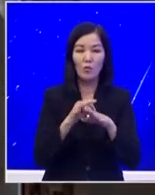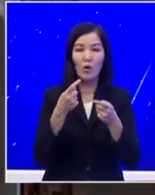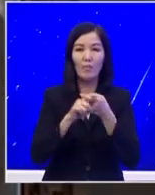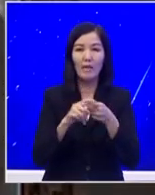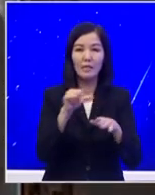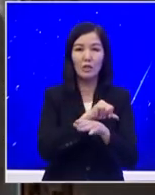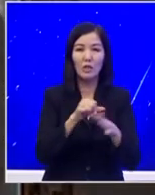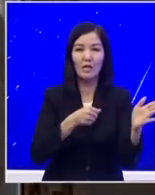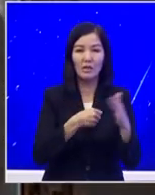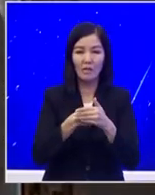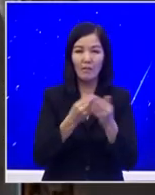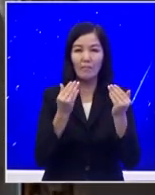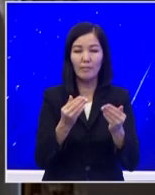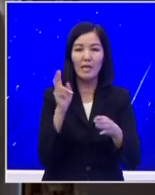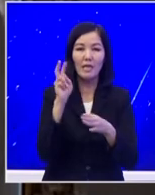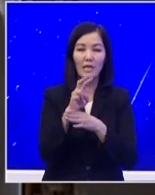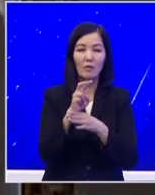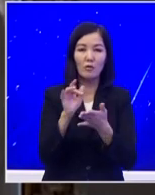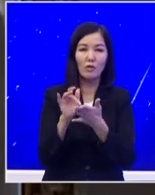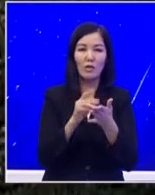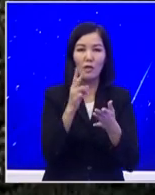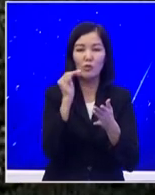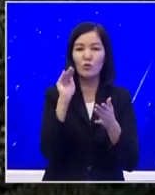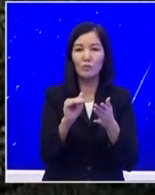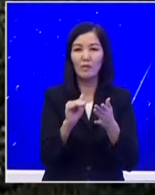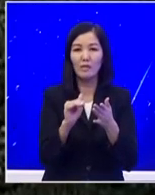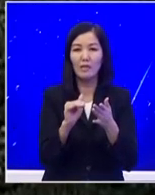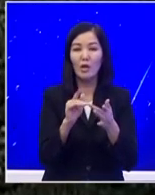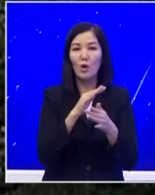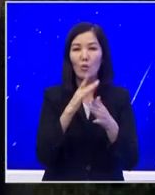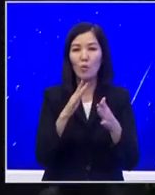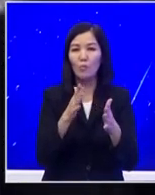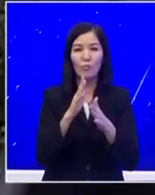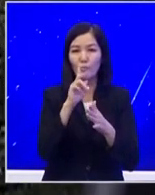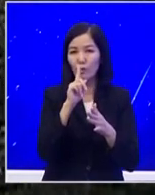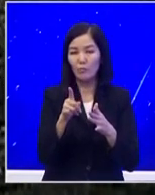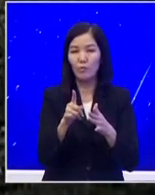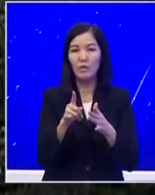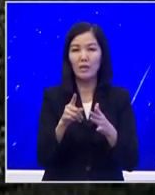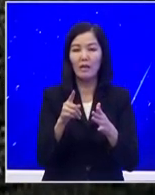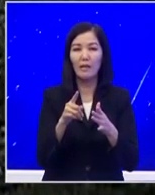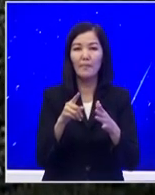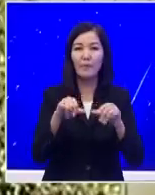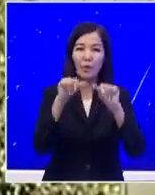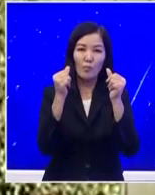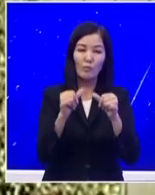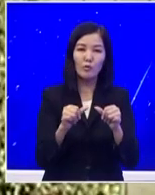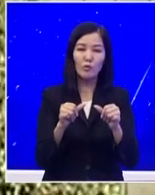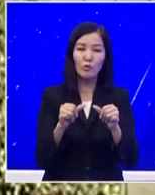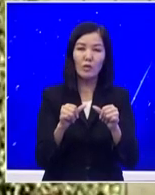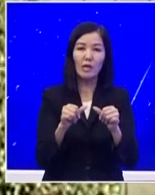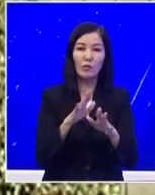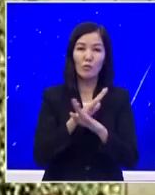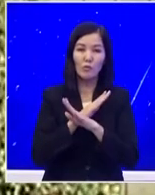шекаралар жабылғандықтан биыл келушілердің саны 200 мыңнан аса қоймас деген болжам бар. Француз мүсіншісі Роден көз жұмғаннан